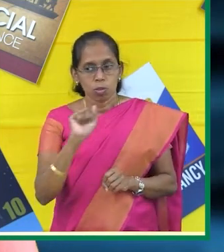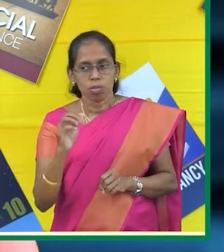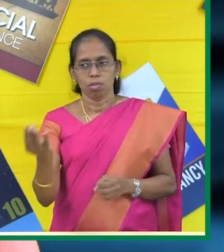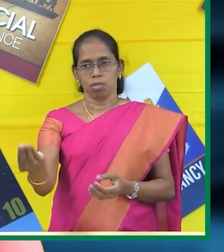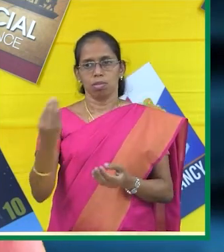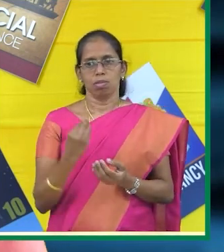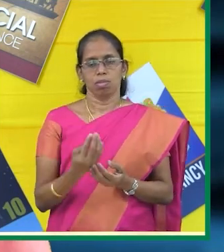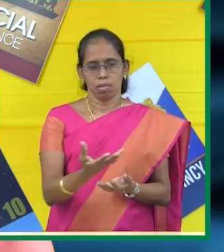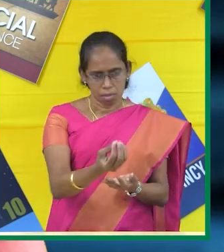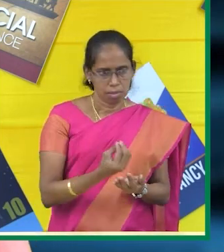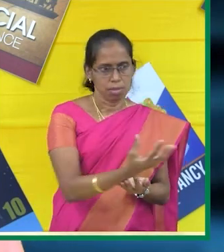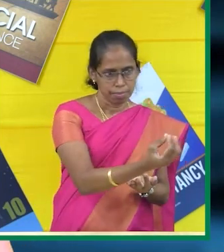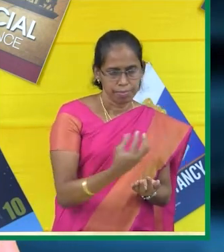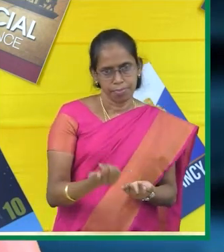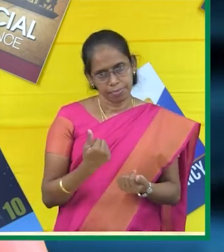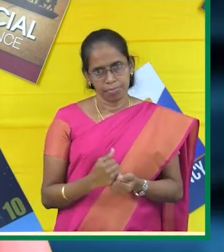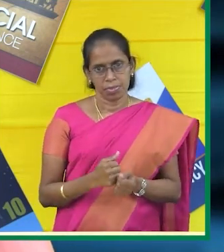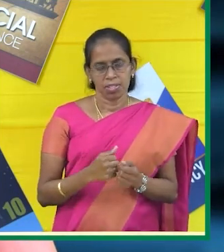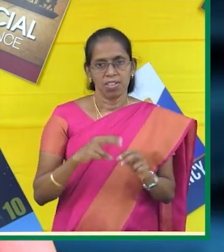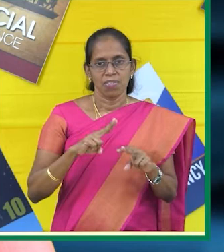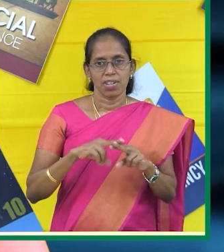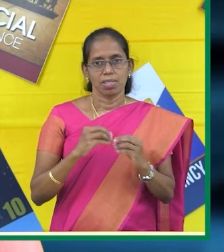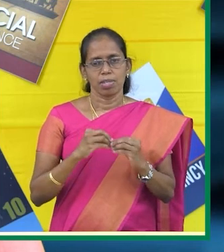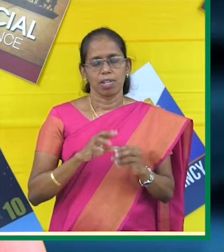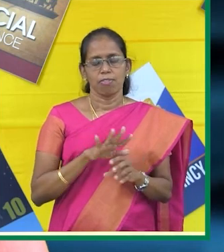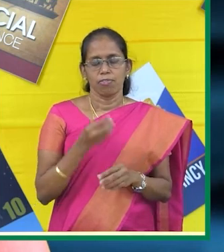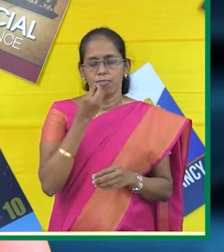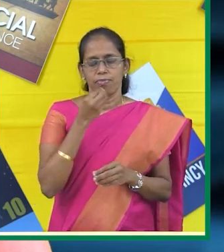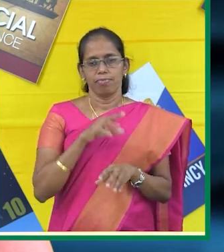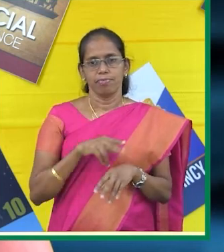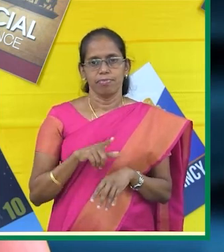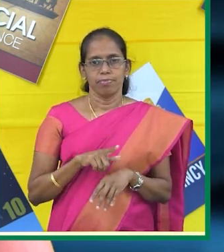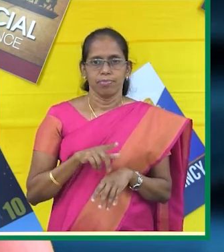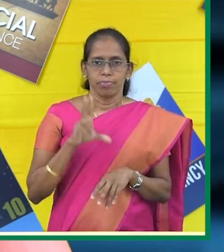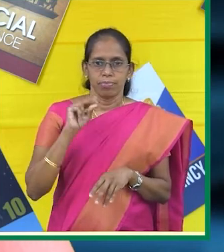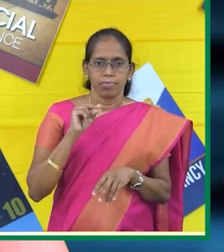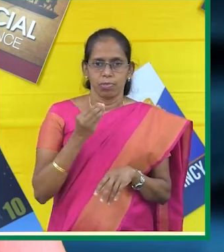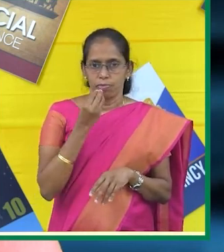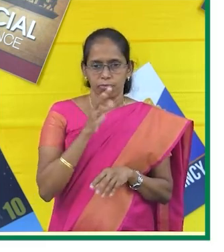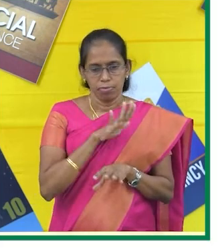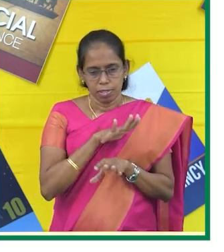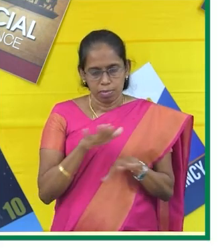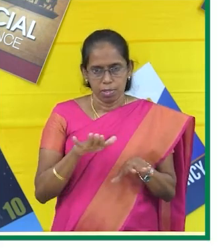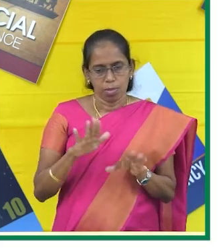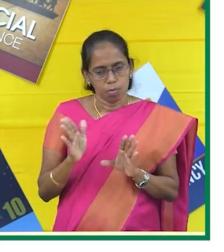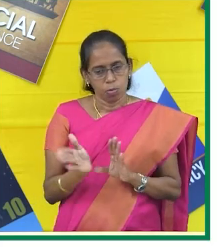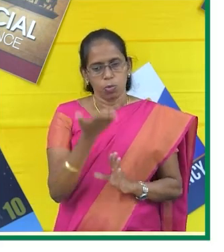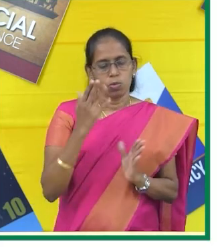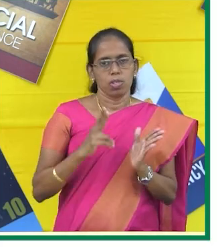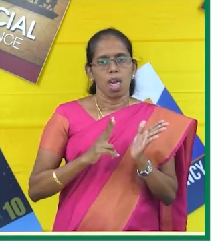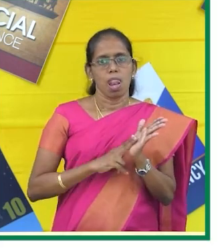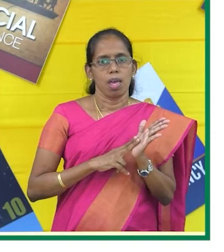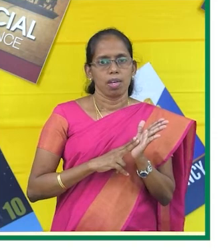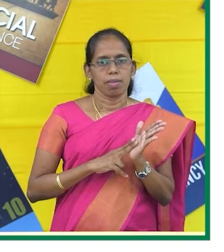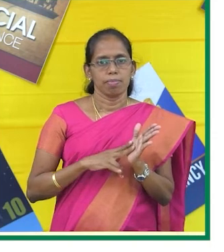அங்கே பெறப்படுகின்றன. ஃப்ரான்சிஸ் பெனட், ஆஃப்டர் ஹிஸ் லஞ்ச் பிரேக், ஹீ மூவ்ஸ் டு நயாகரா. ஐ எம்